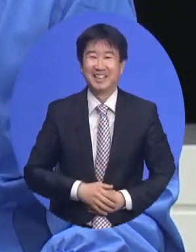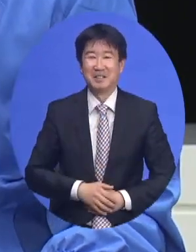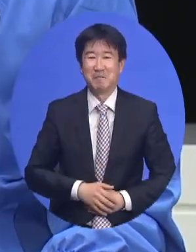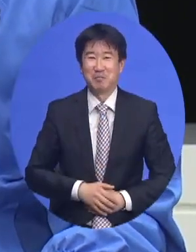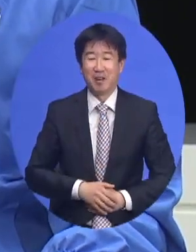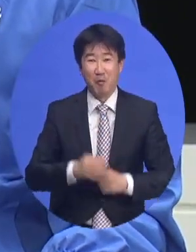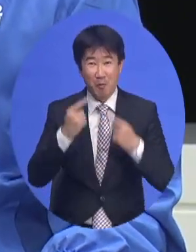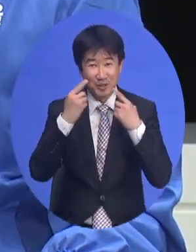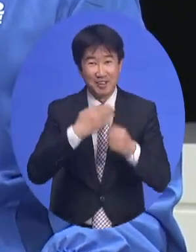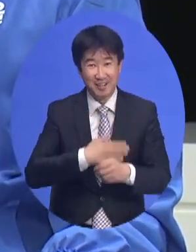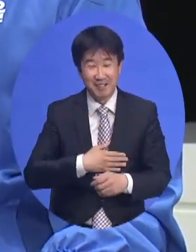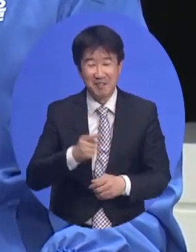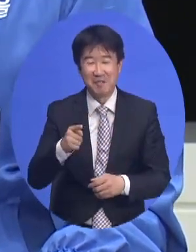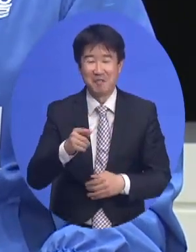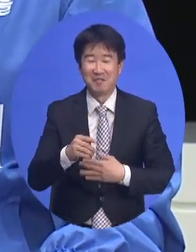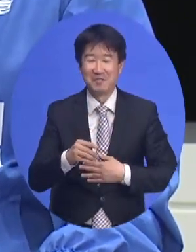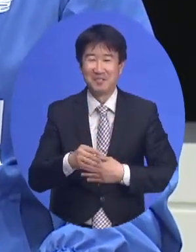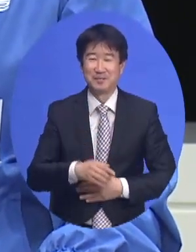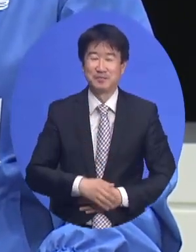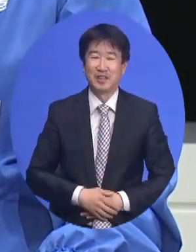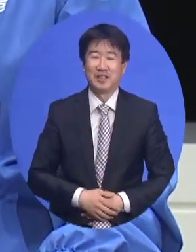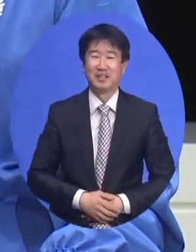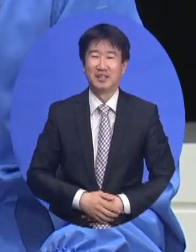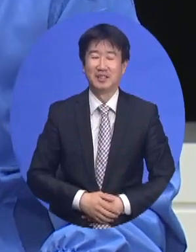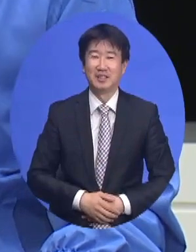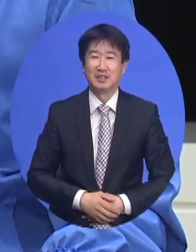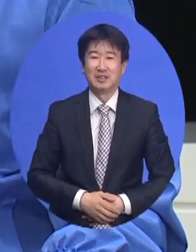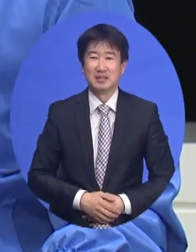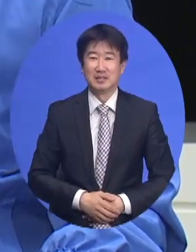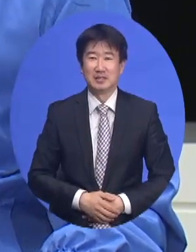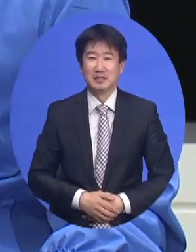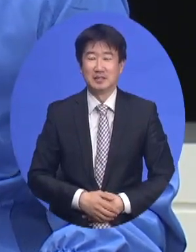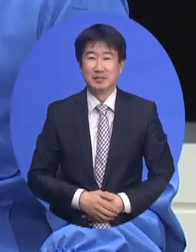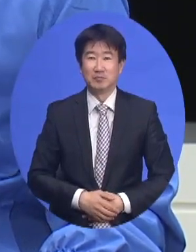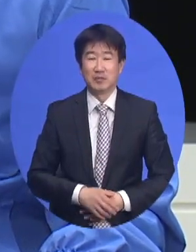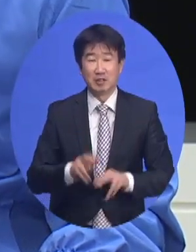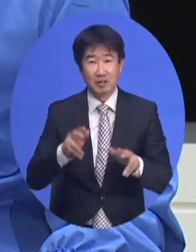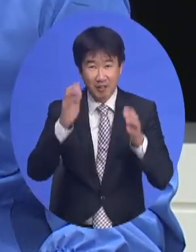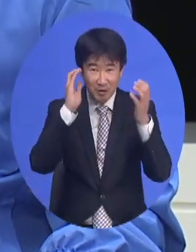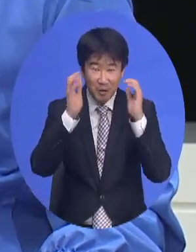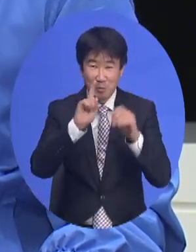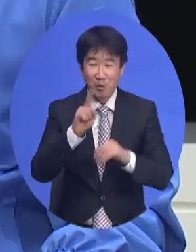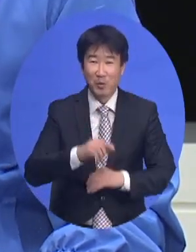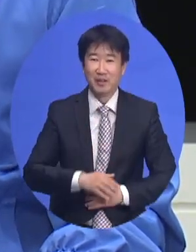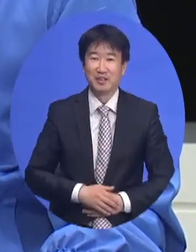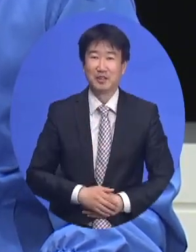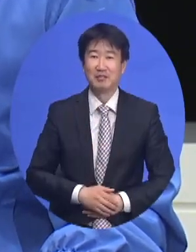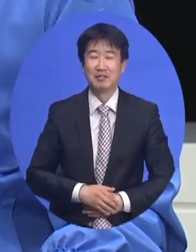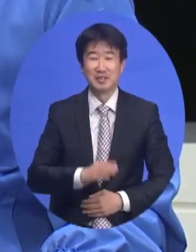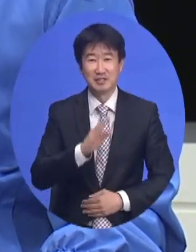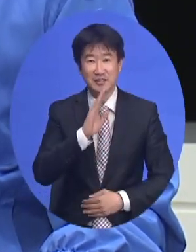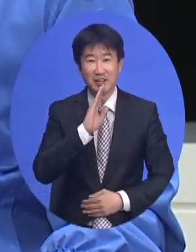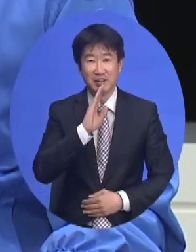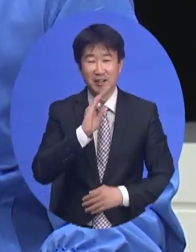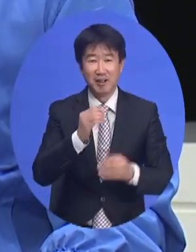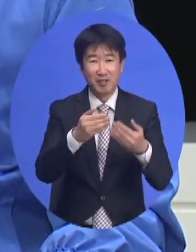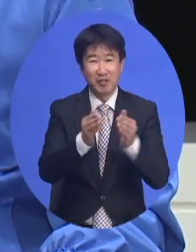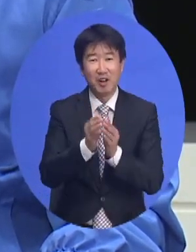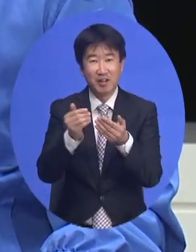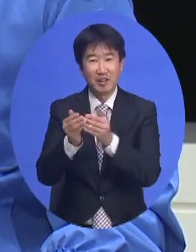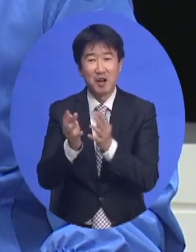그건 명확하게 아시는 거 아닙니까? 예. 네. 그런데 헷갈리는 거는 정말 당을 많이